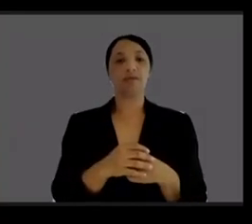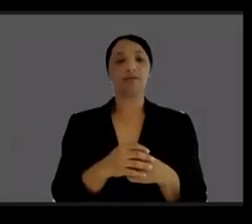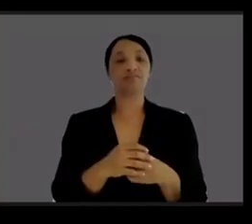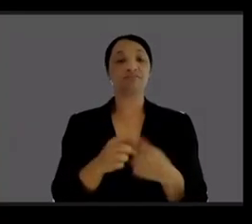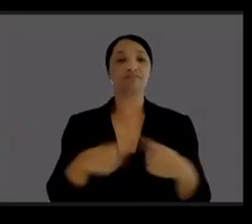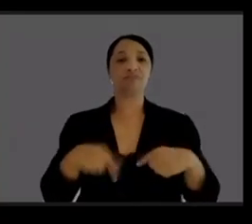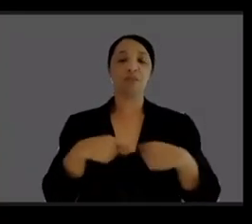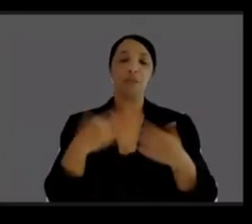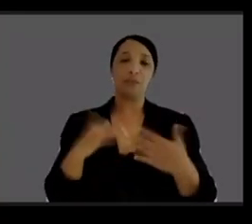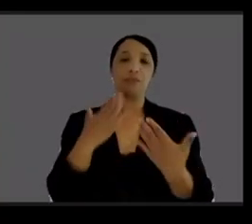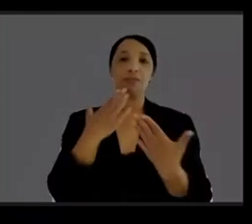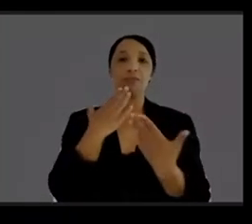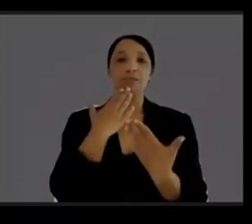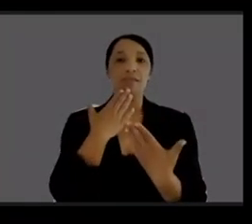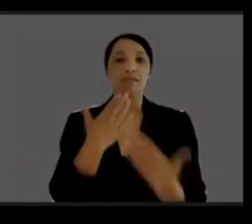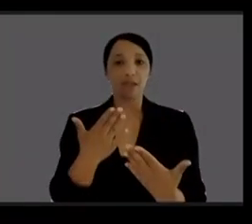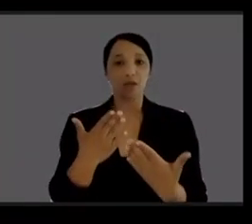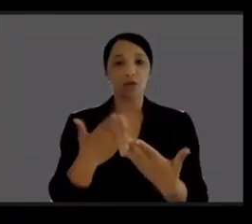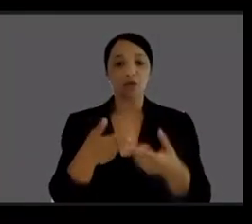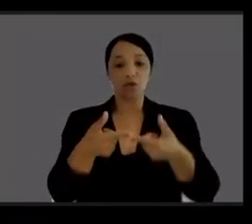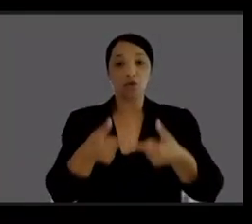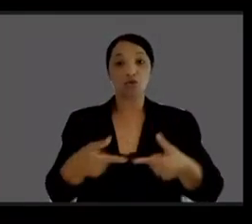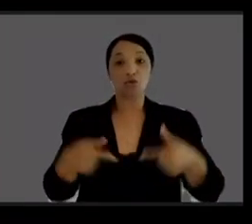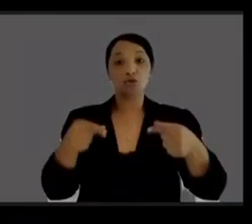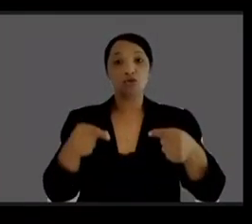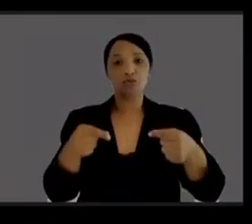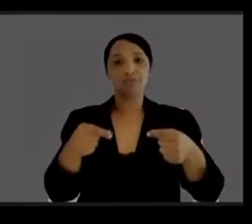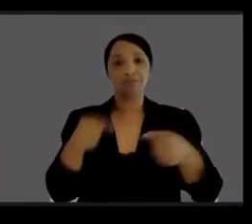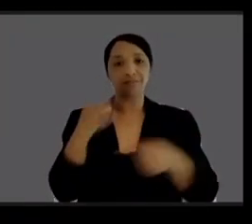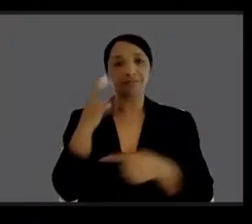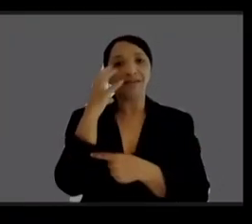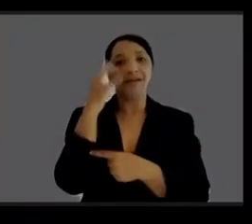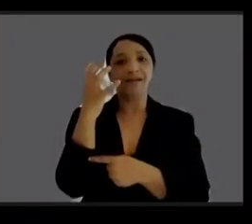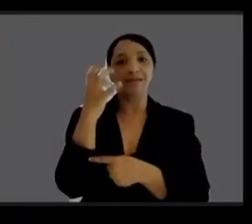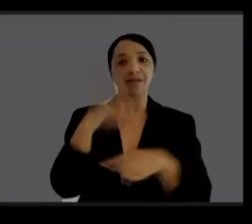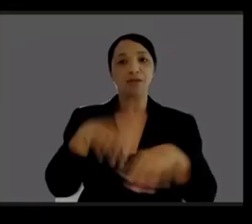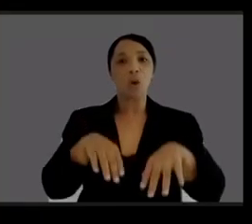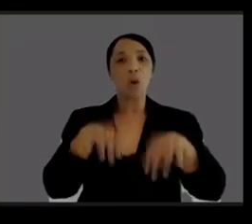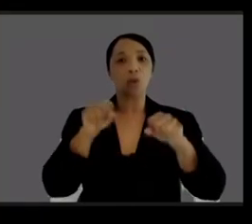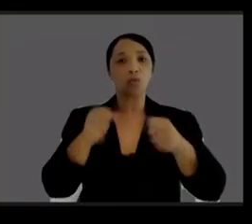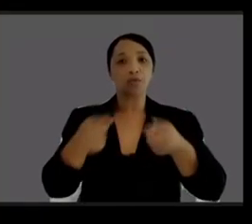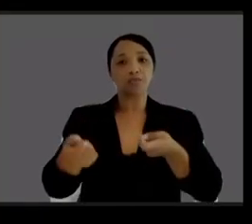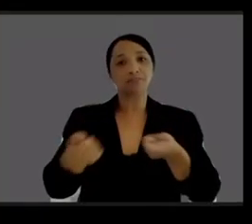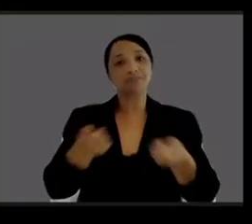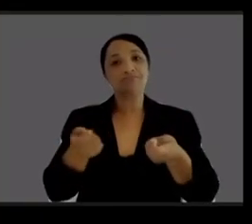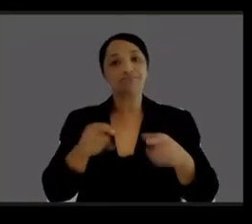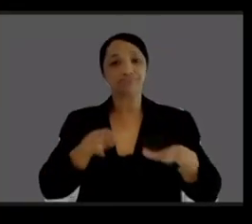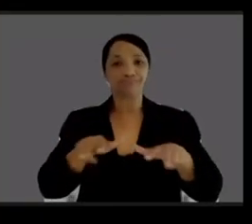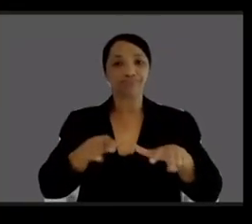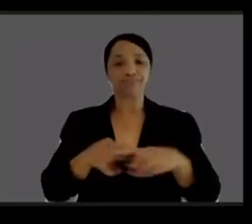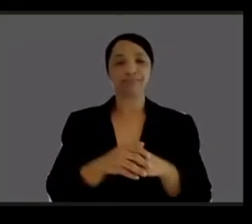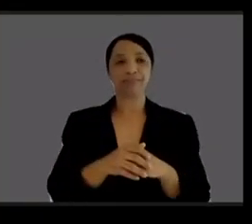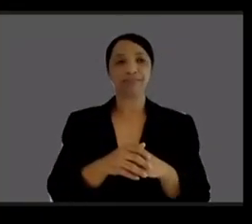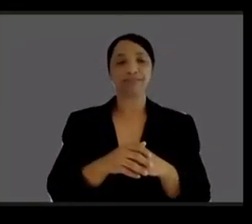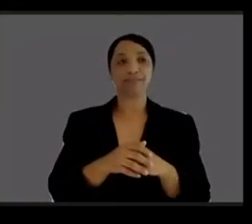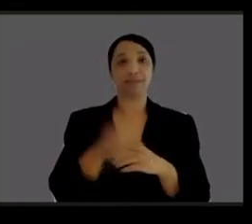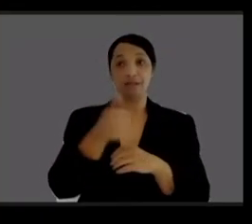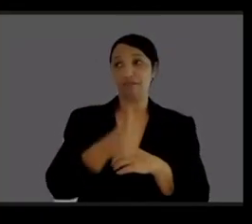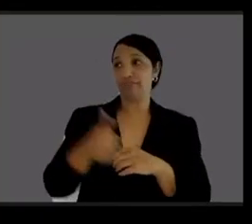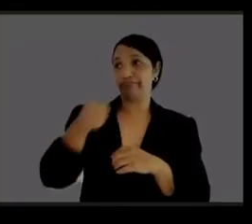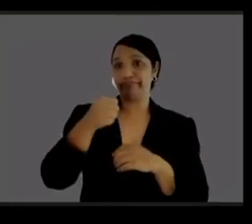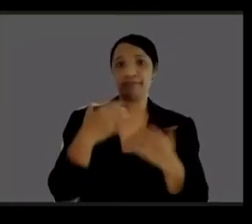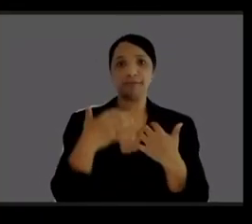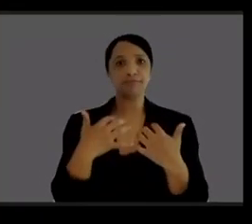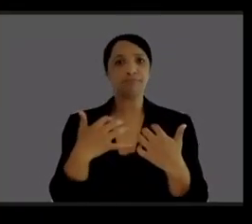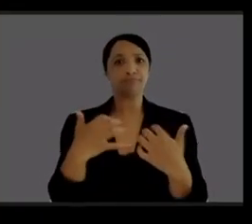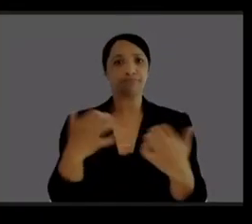起衷心的感谢日本政府招待我们。 各位阁下，尊敬的来宾，